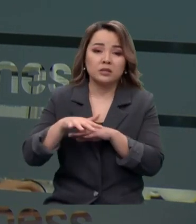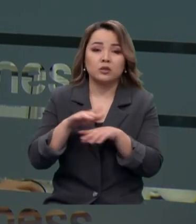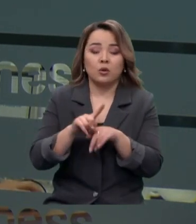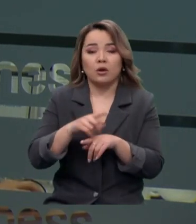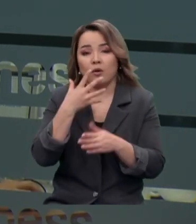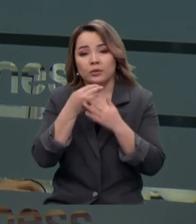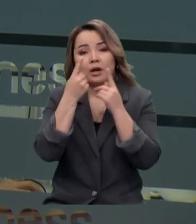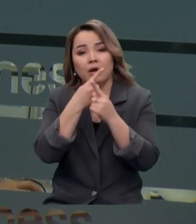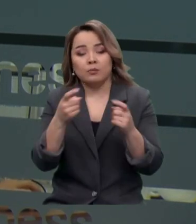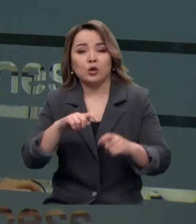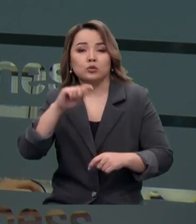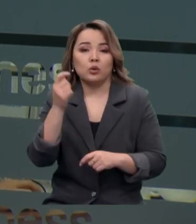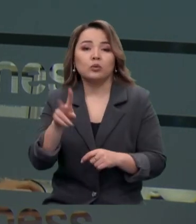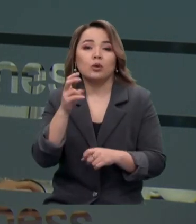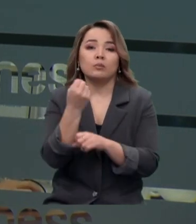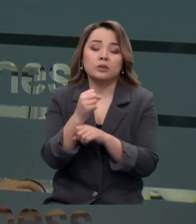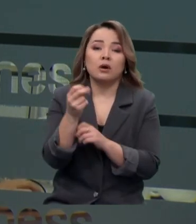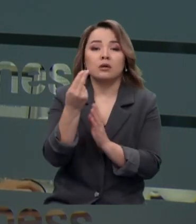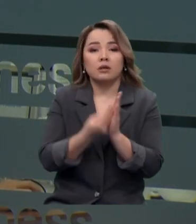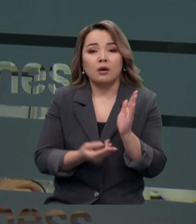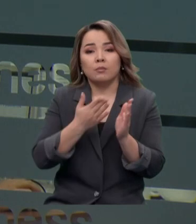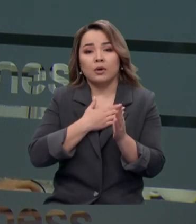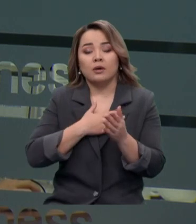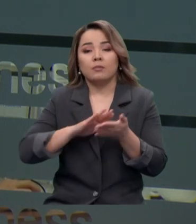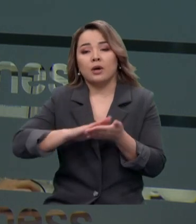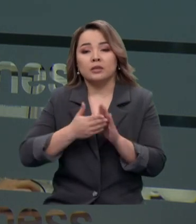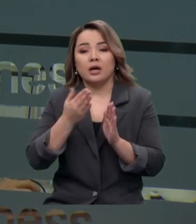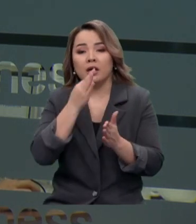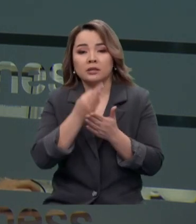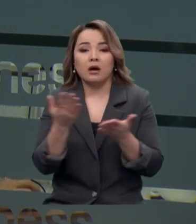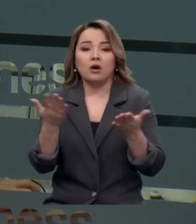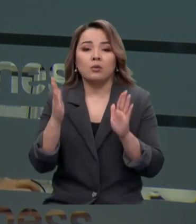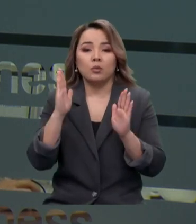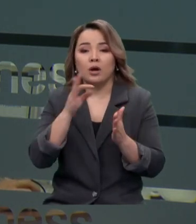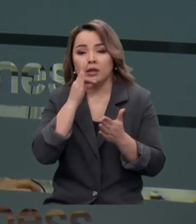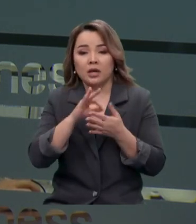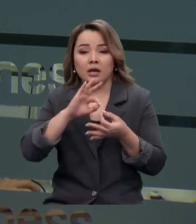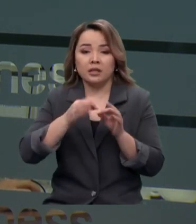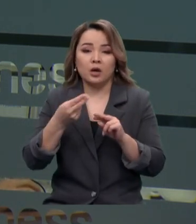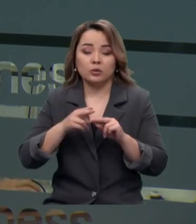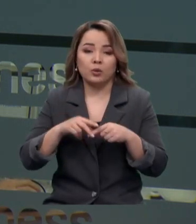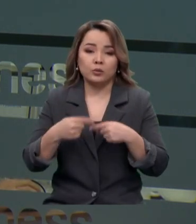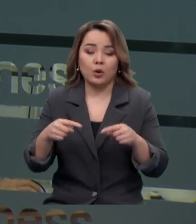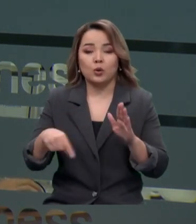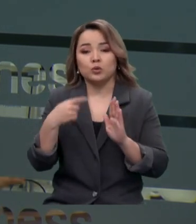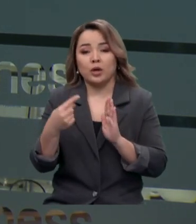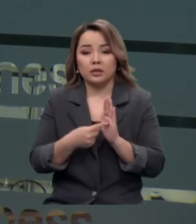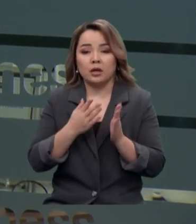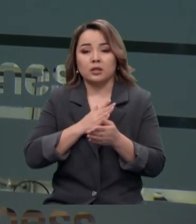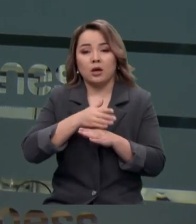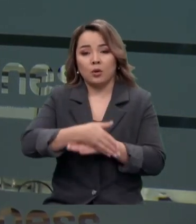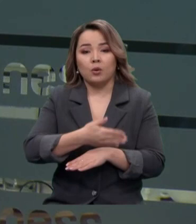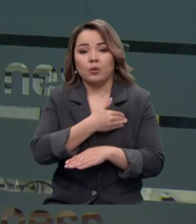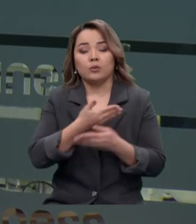ма? Бұдан кім ұтады, кім ұтылады? Біздің елдің позициясы қандай болған абзал? Осы және өзге сұрақтарды